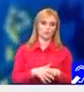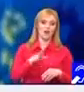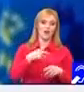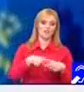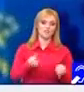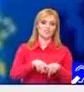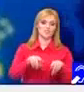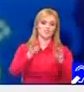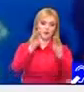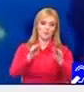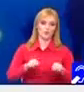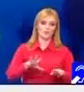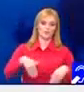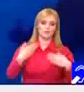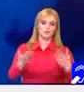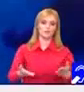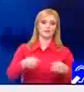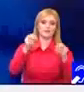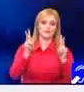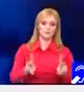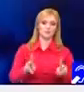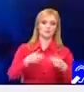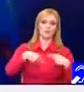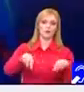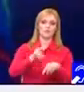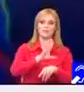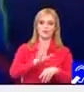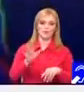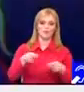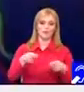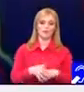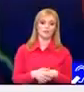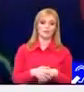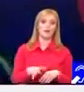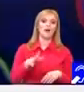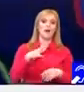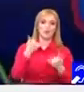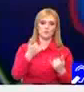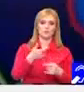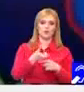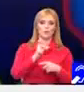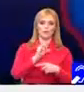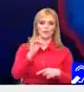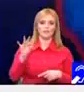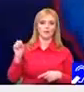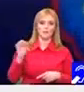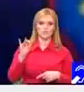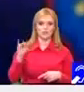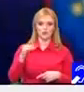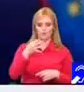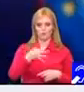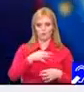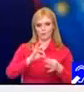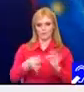ADEPT, cei de la Expert Group și specialiștii de la Centrul de Resurse Juridice. Subiectul a fost urmărit de colega mea Irina Bejenaru, care ne dă mai